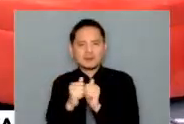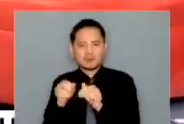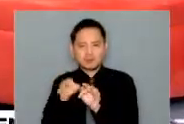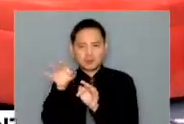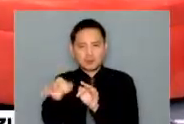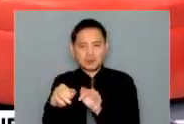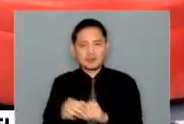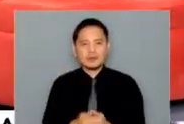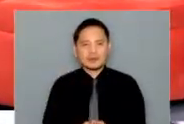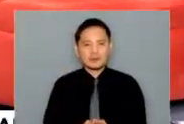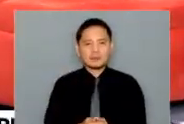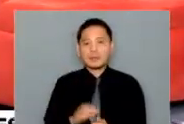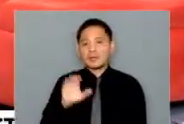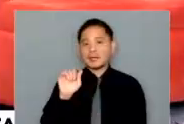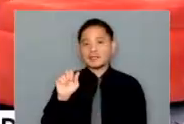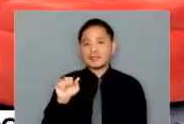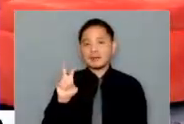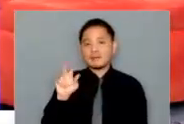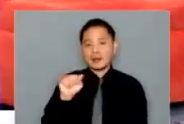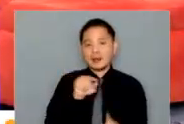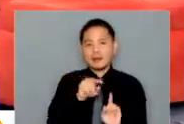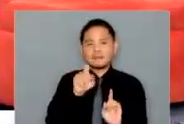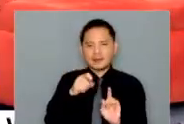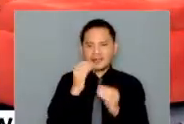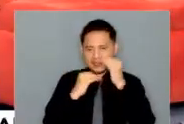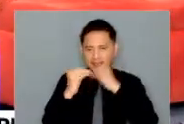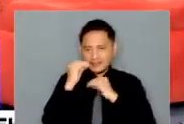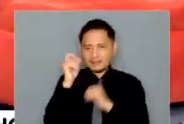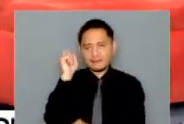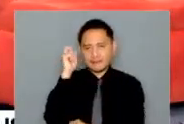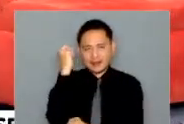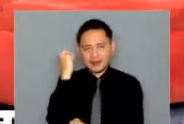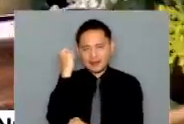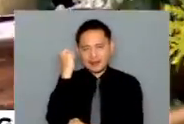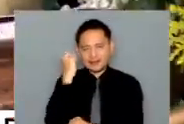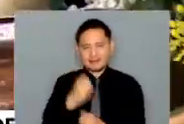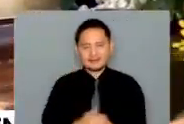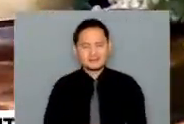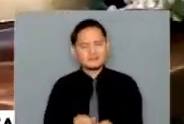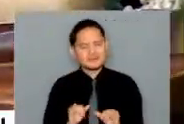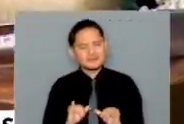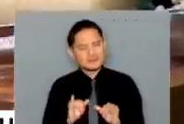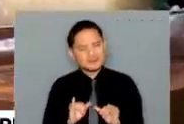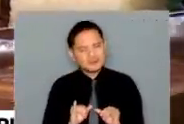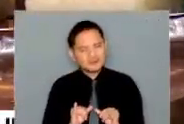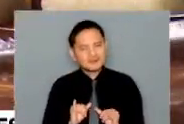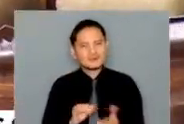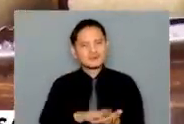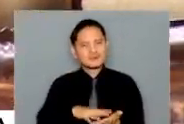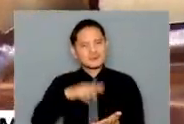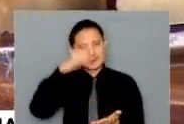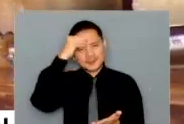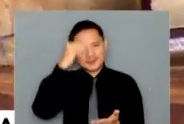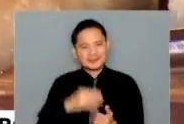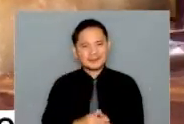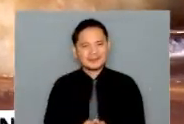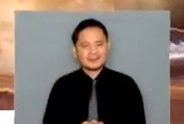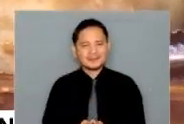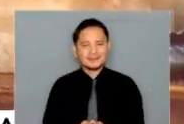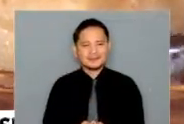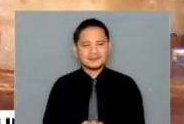ma... Pero palagay ko hindi na natin kailangan isipin ang shelf life kasi sa inyo pa lang po, parang maubos